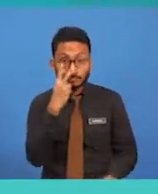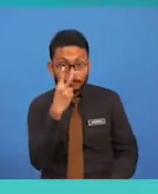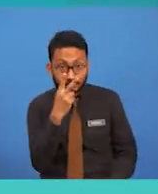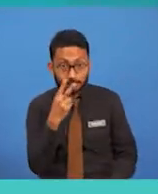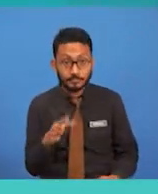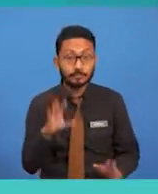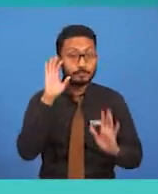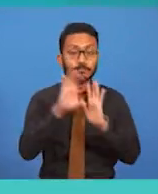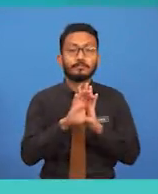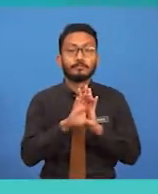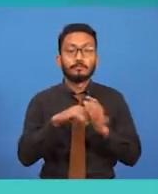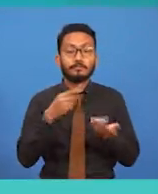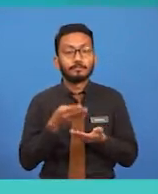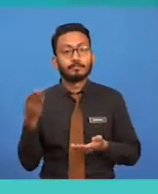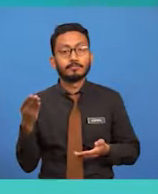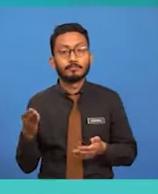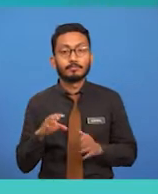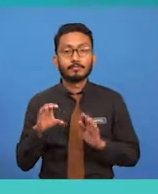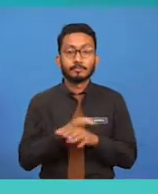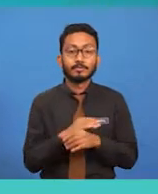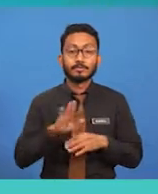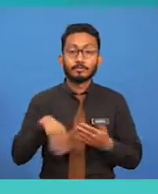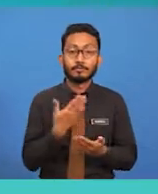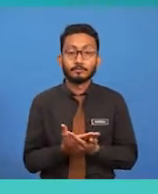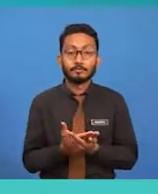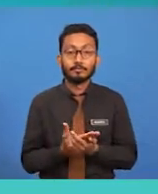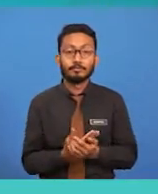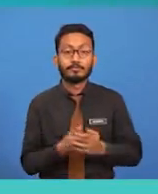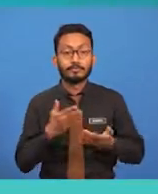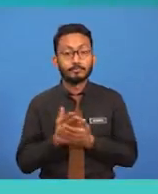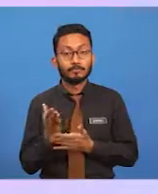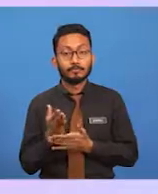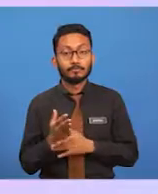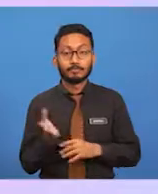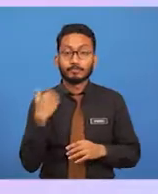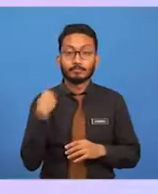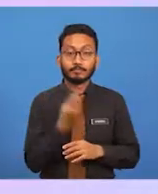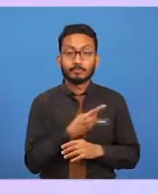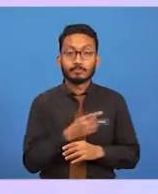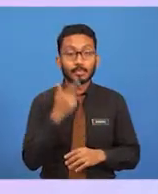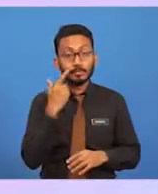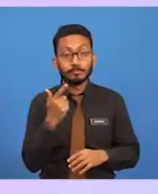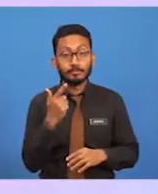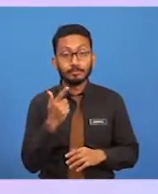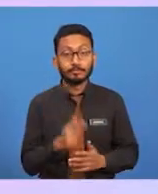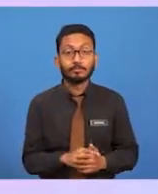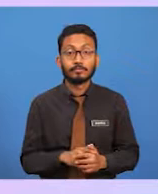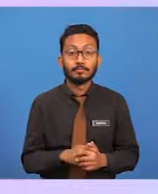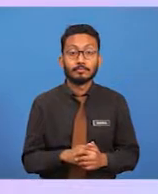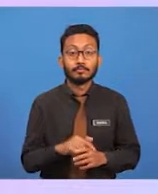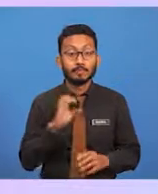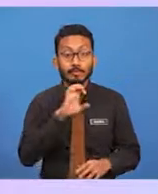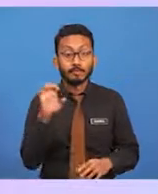telah melihat barangan tersebut, kan? Seterusnya, mari kita lihat pula elemen-elemen rekaan